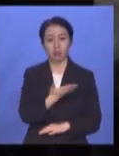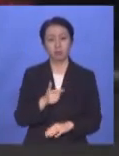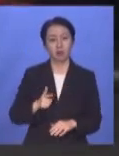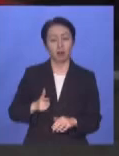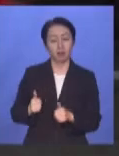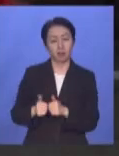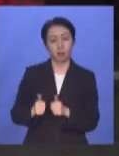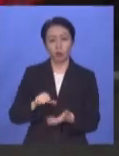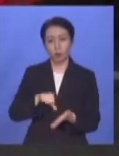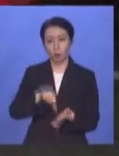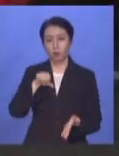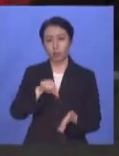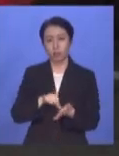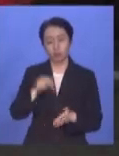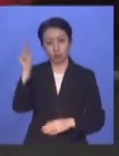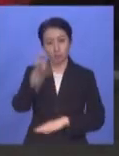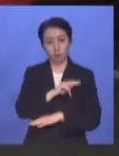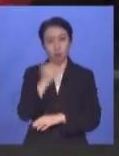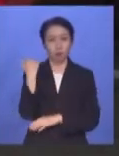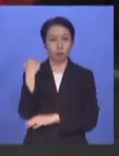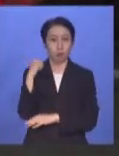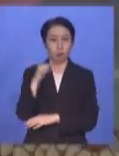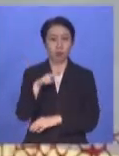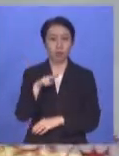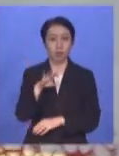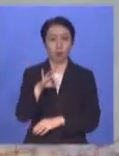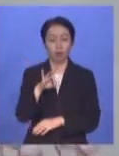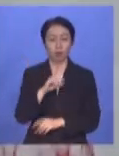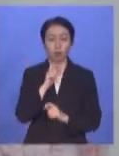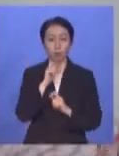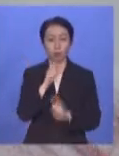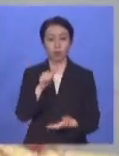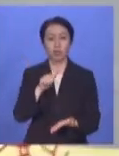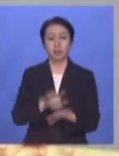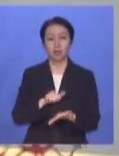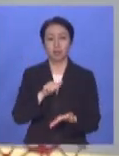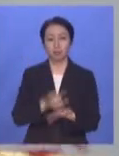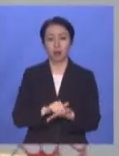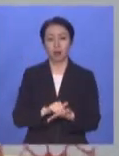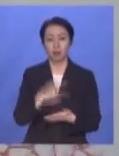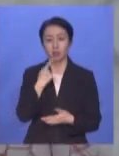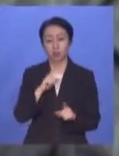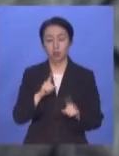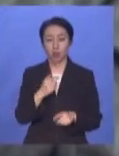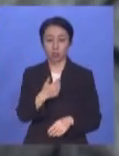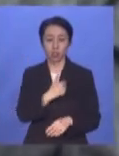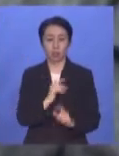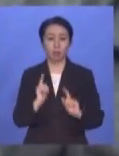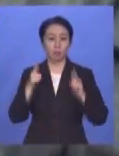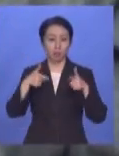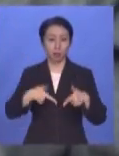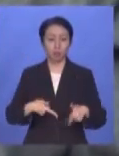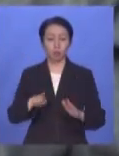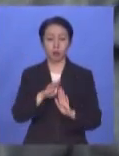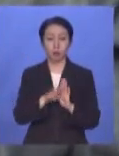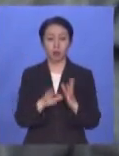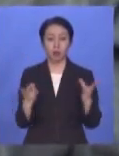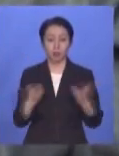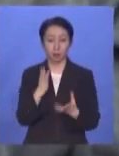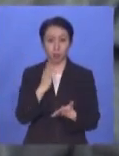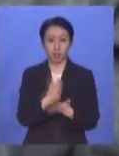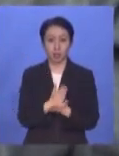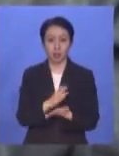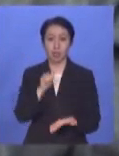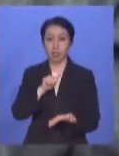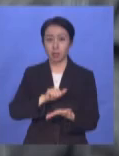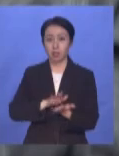сотрудничества. Участникам семинара и победителям демо-уроков вручили сертификаты. Отмечу, желающим поступить на программу необходимо иметь